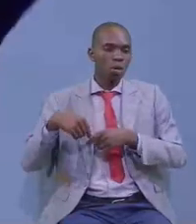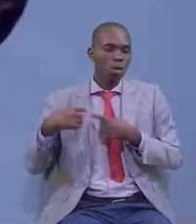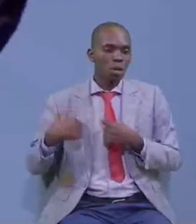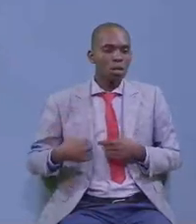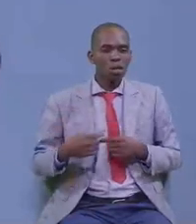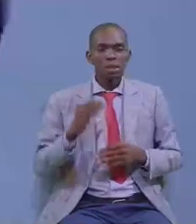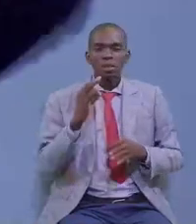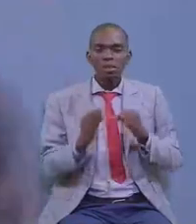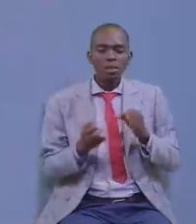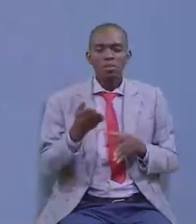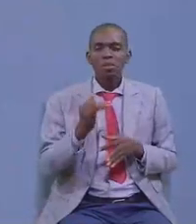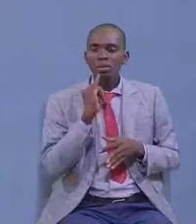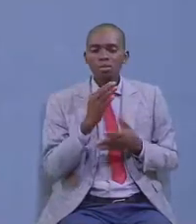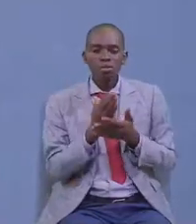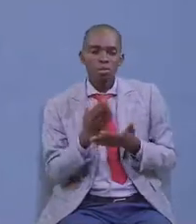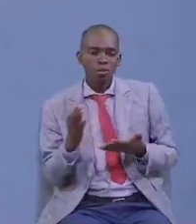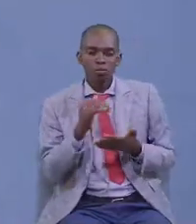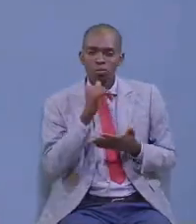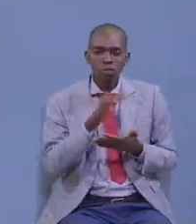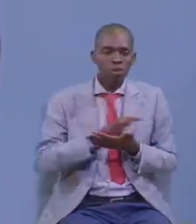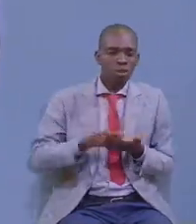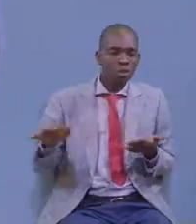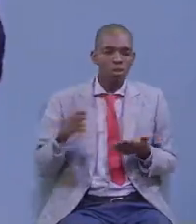s'il y a de l'incertitude dans ton cœur,